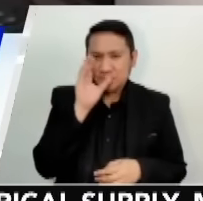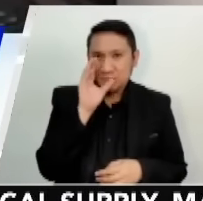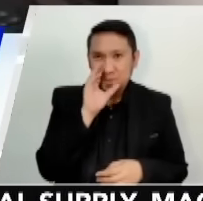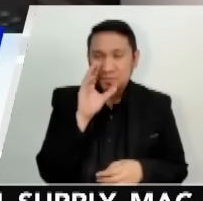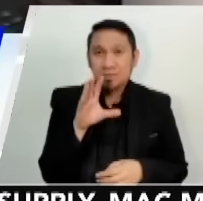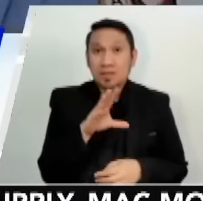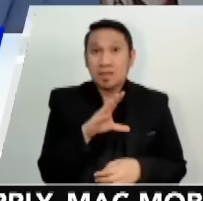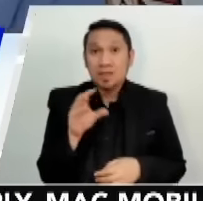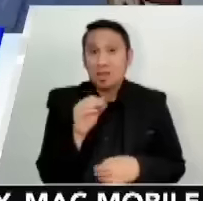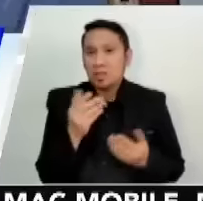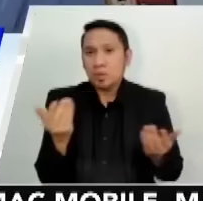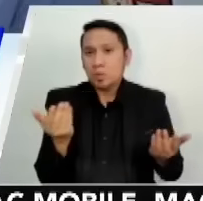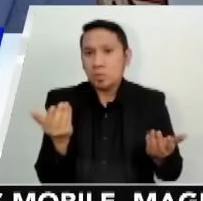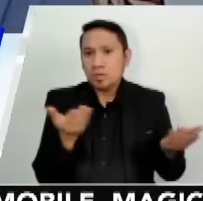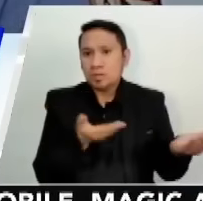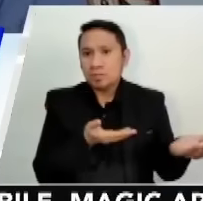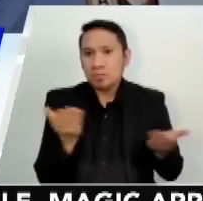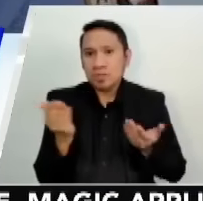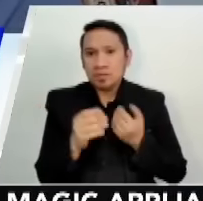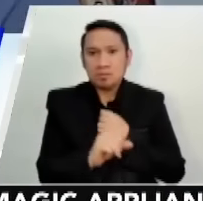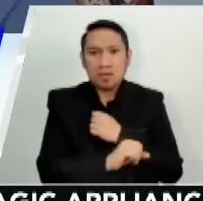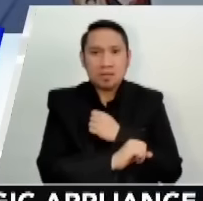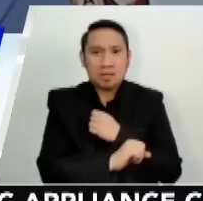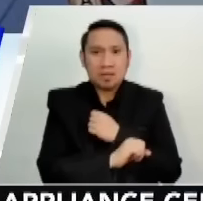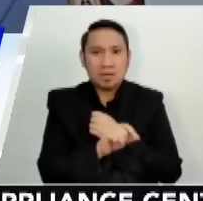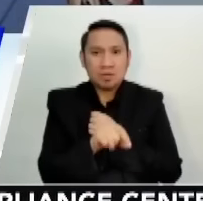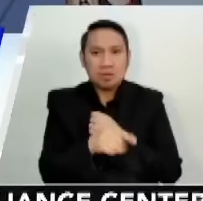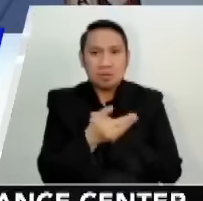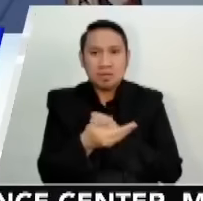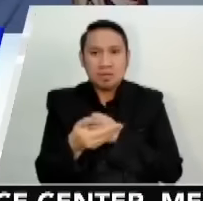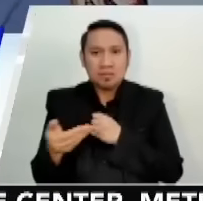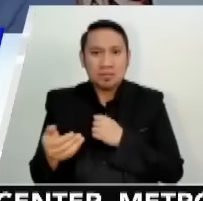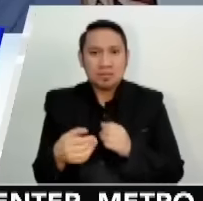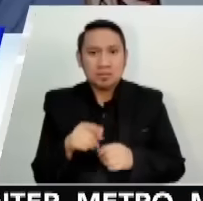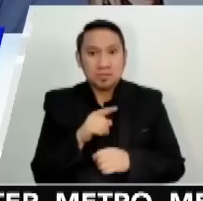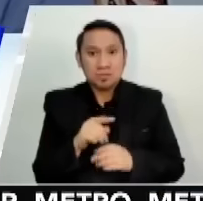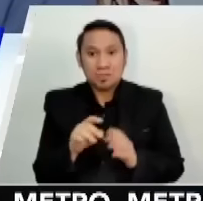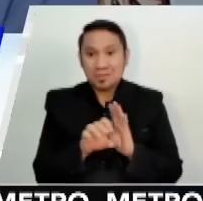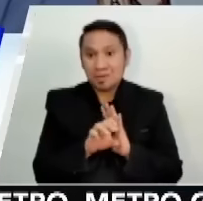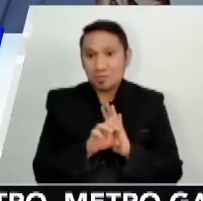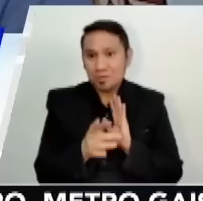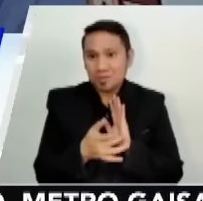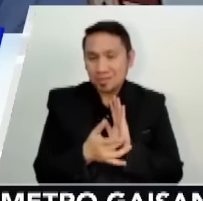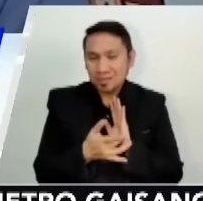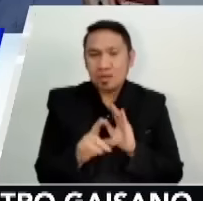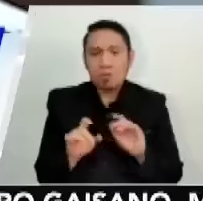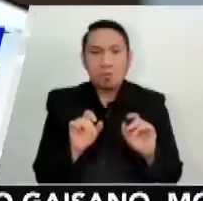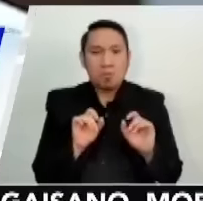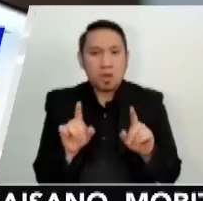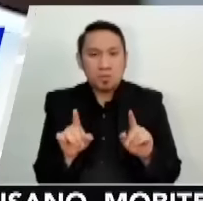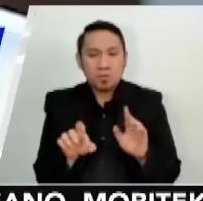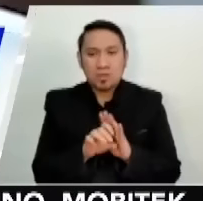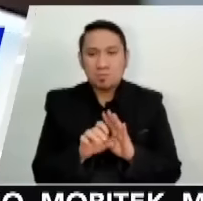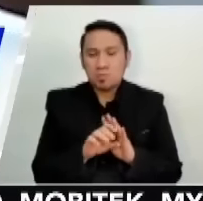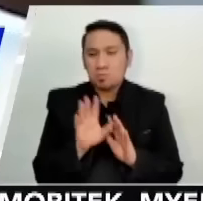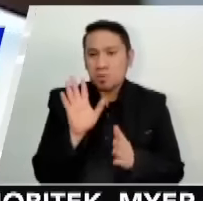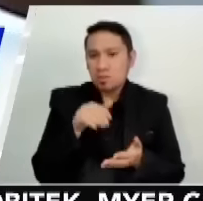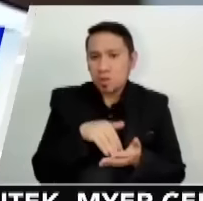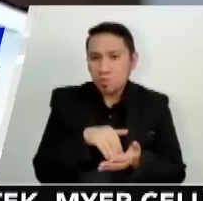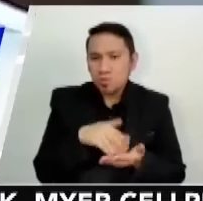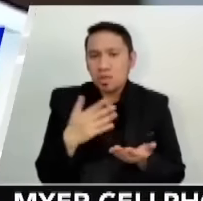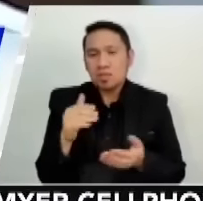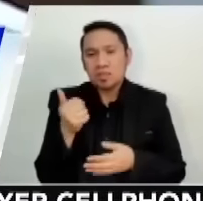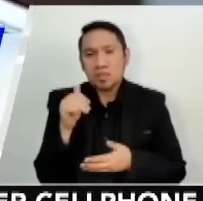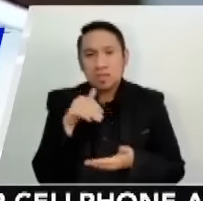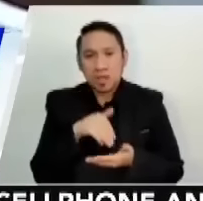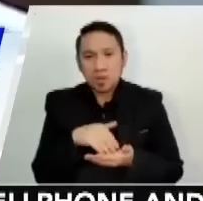nakaw na gadgets. Kasi ang halaga ng gadget ay 50,000, binibenta lang nila ito ng 5,000 to 10,000. Yun nga ang ating